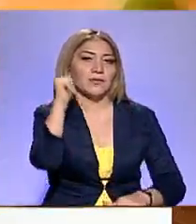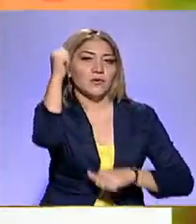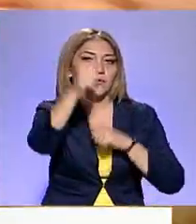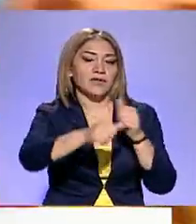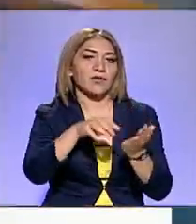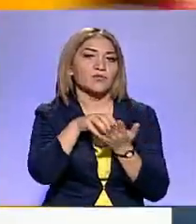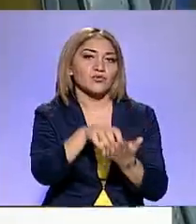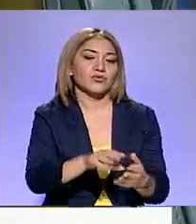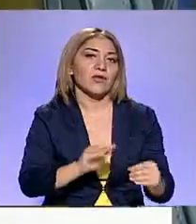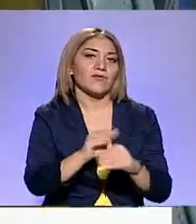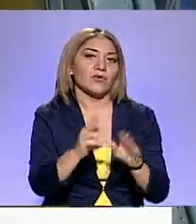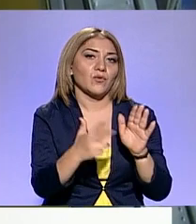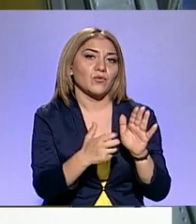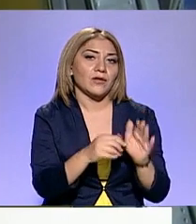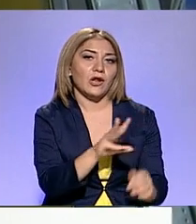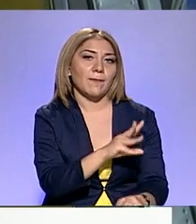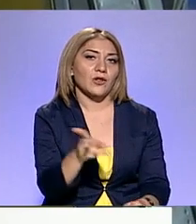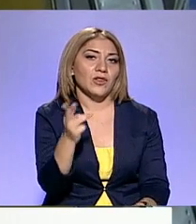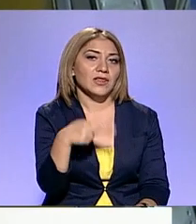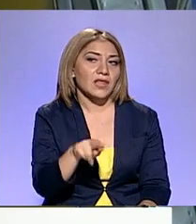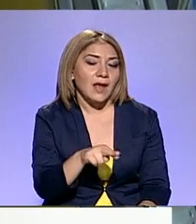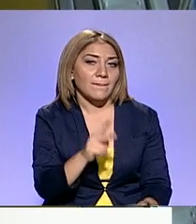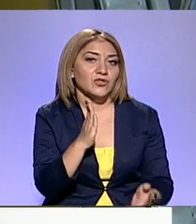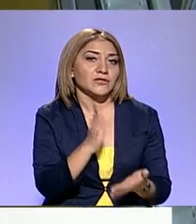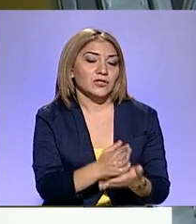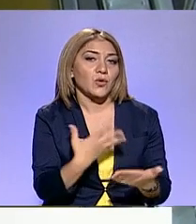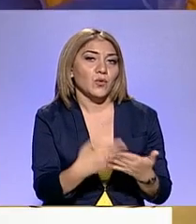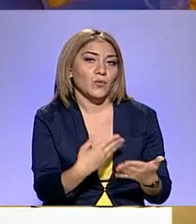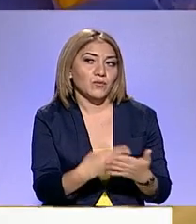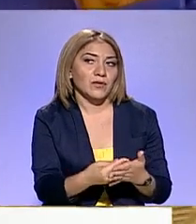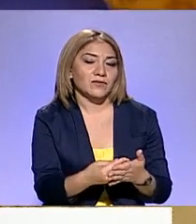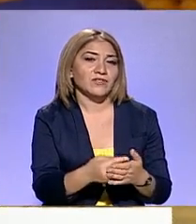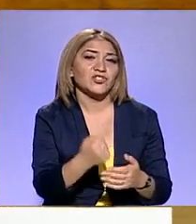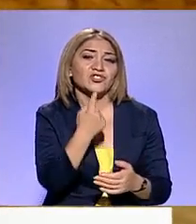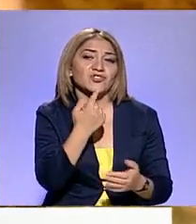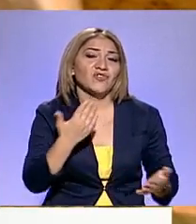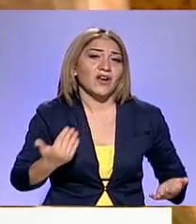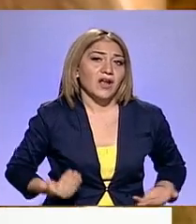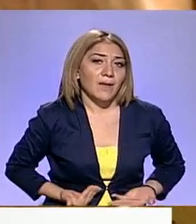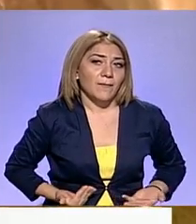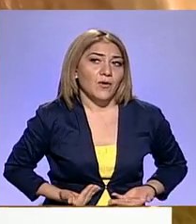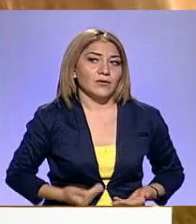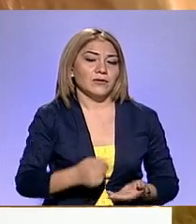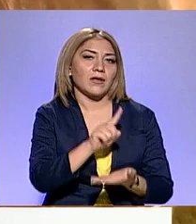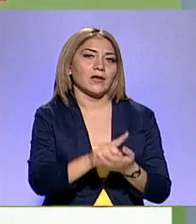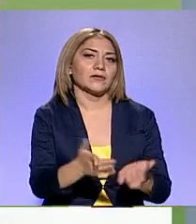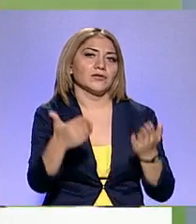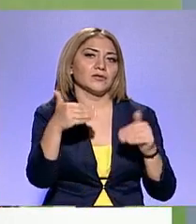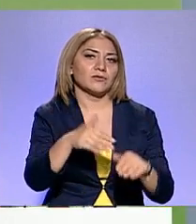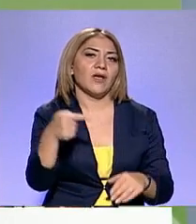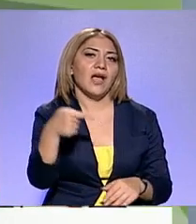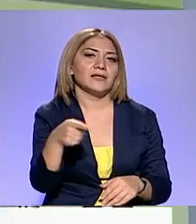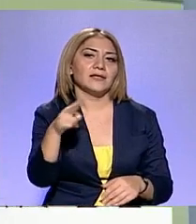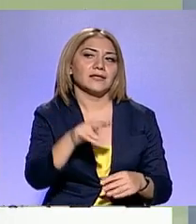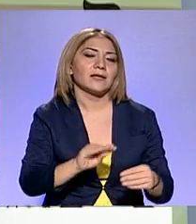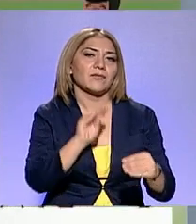բյուջեի ծախսը կավելացնի 800 միլիոն դրամով։ Եղած գումարով նախընտրել են ծայրահեղ աղքատների հարցը լուծել, կամ սիմվոլիկ 1000